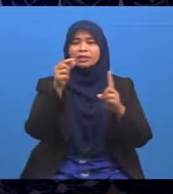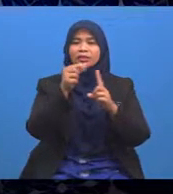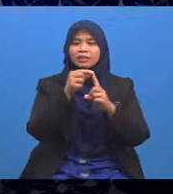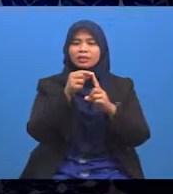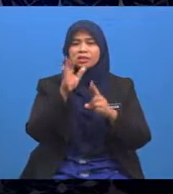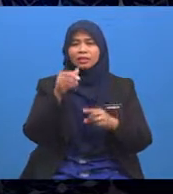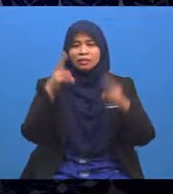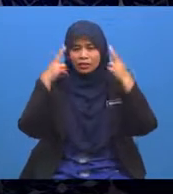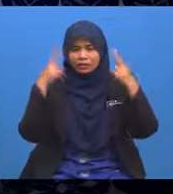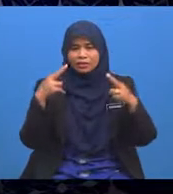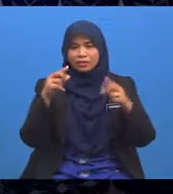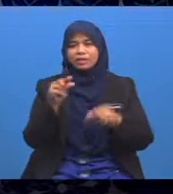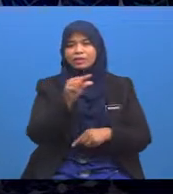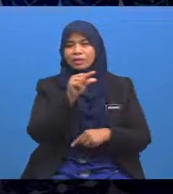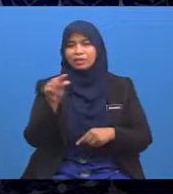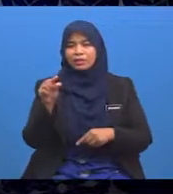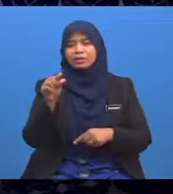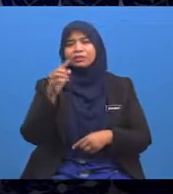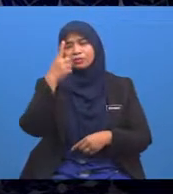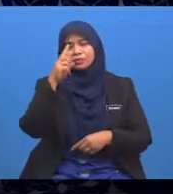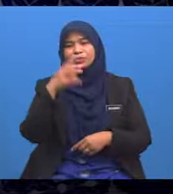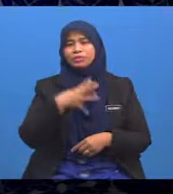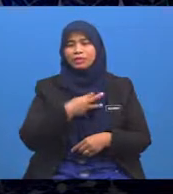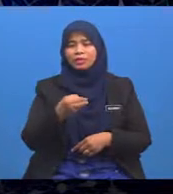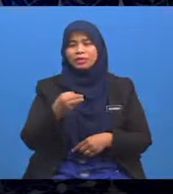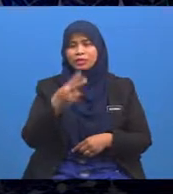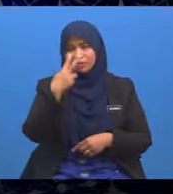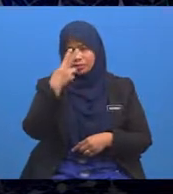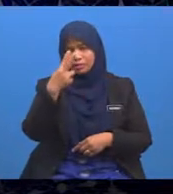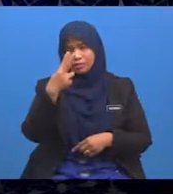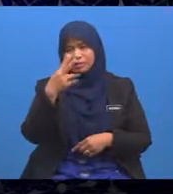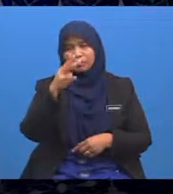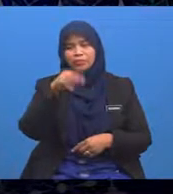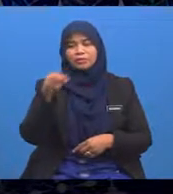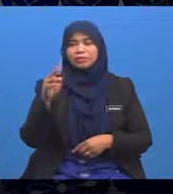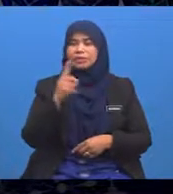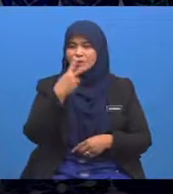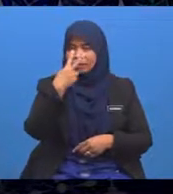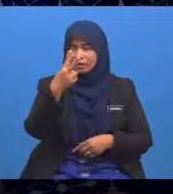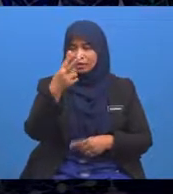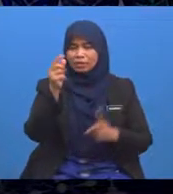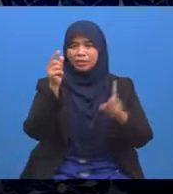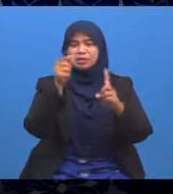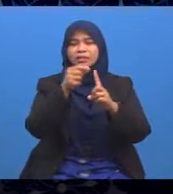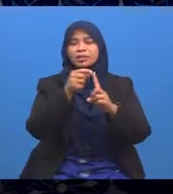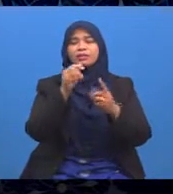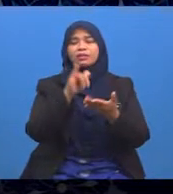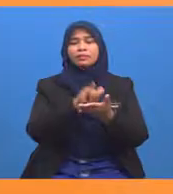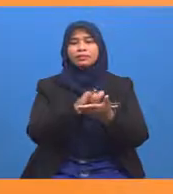yang ustazah gariskan untuk menarik perhatian murid-murid. Mari kita lihat istilah